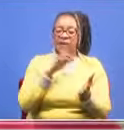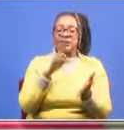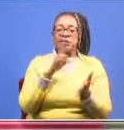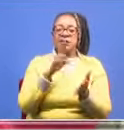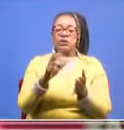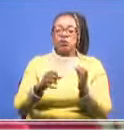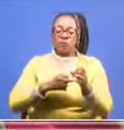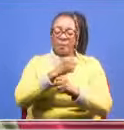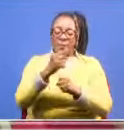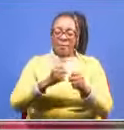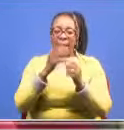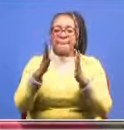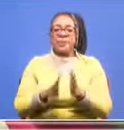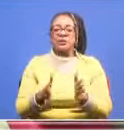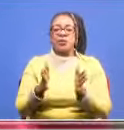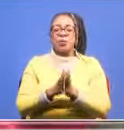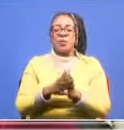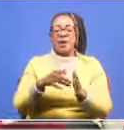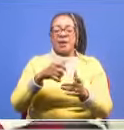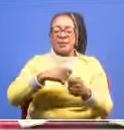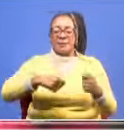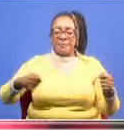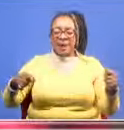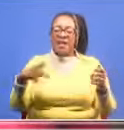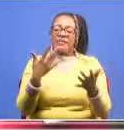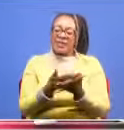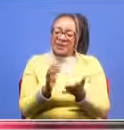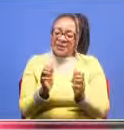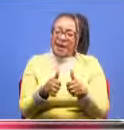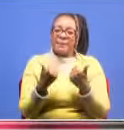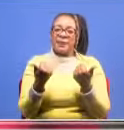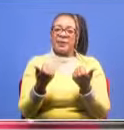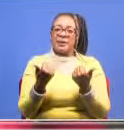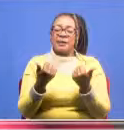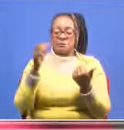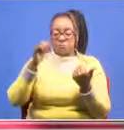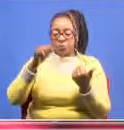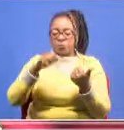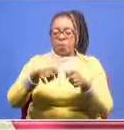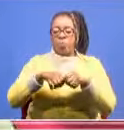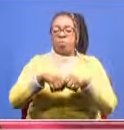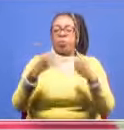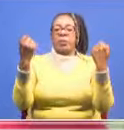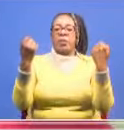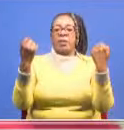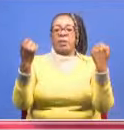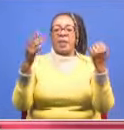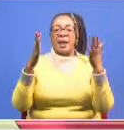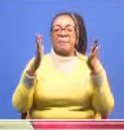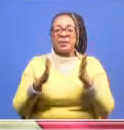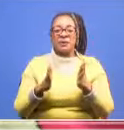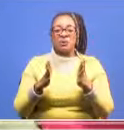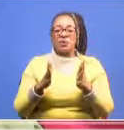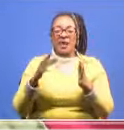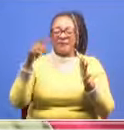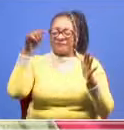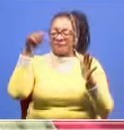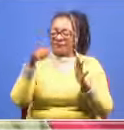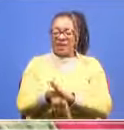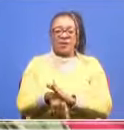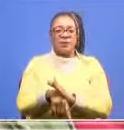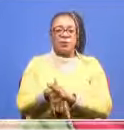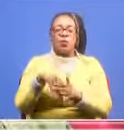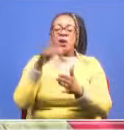kamba. Vitu hufanyika, ni ukweli. Kamba inaweza katika. Huyo mtu ile deep iko pale ni mrefu sana. So